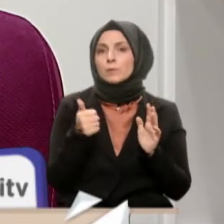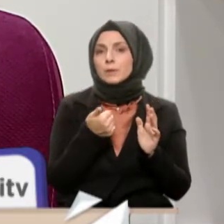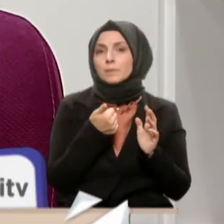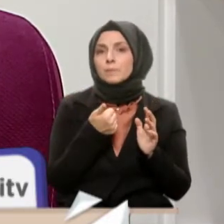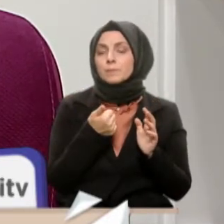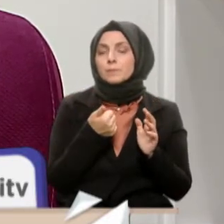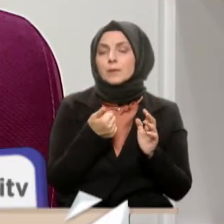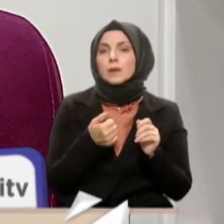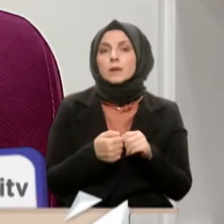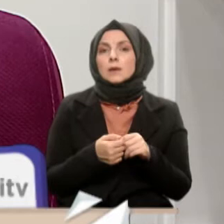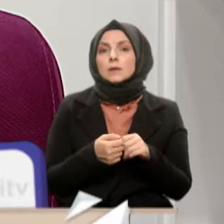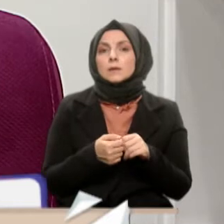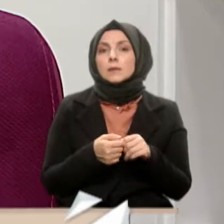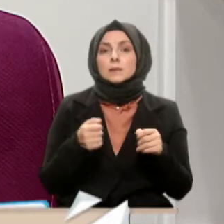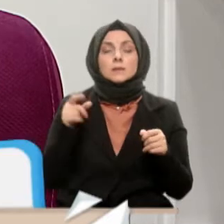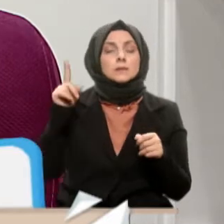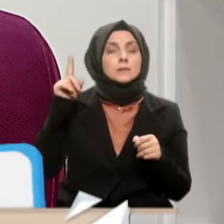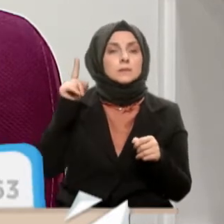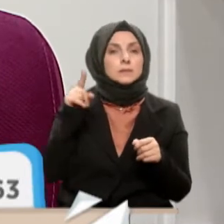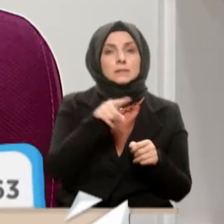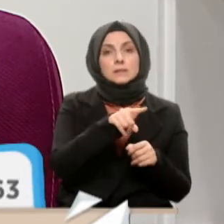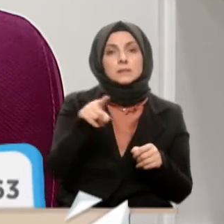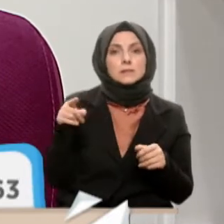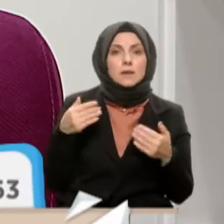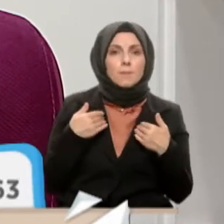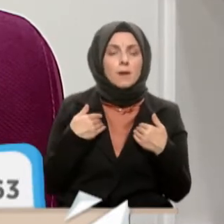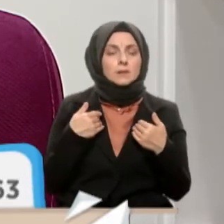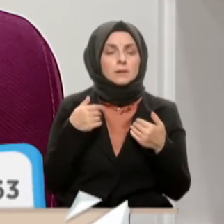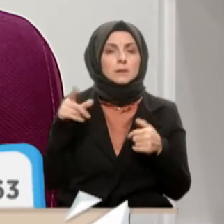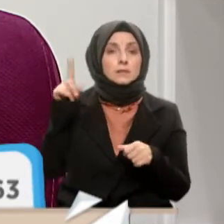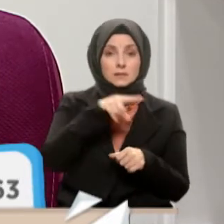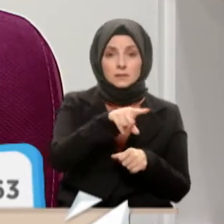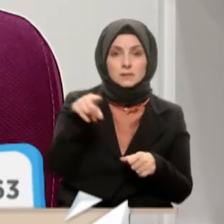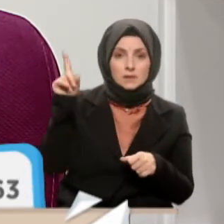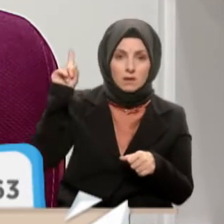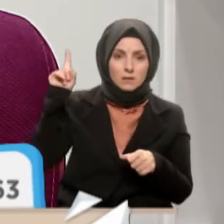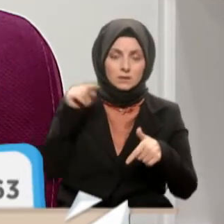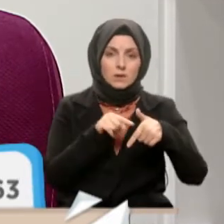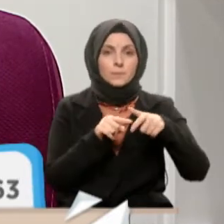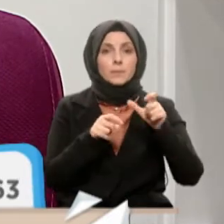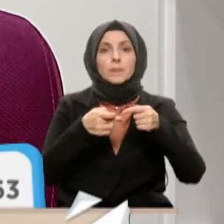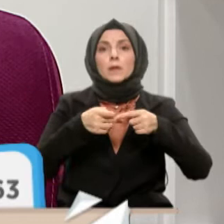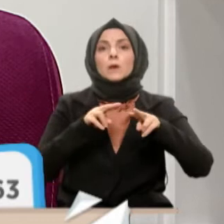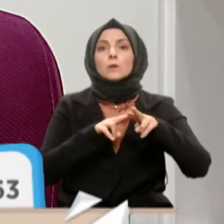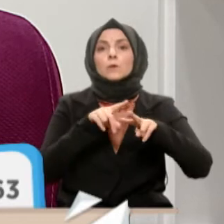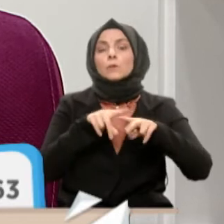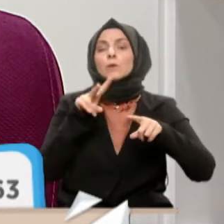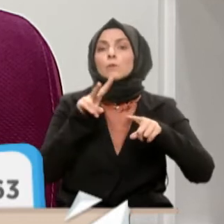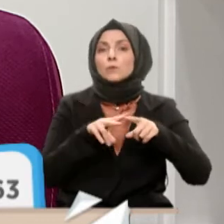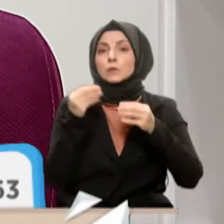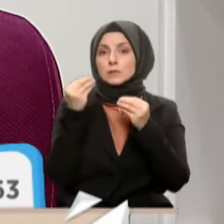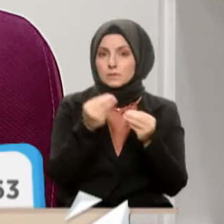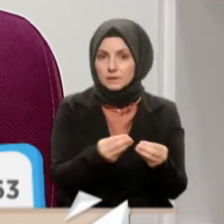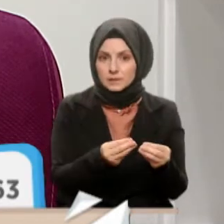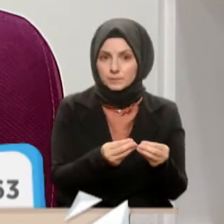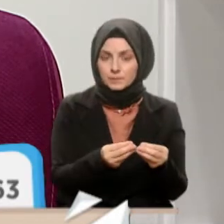kıl Furkan'ın size ben Furkan'ı ver bu Furkan dediği günümüzde isterseniz al ne isteğin isterseniz başka bir şey Kalp